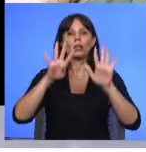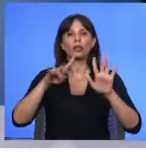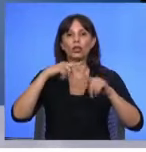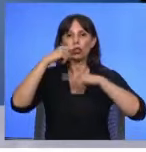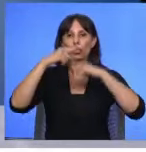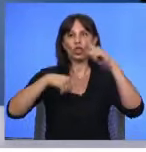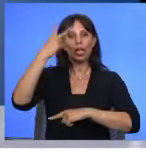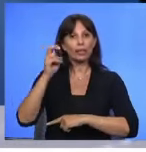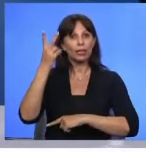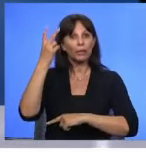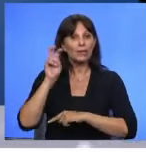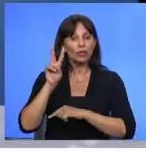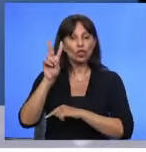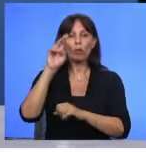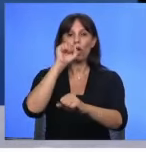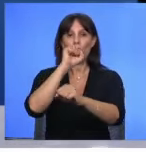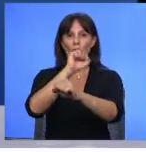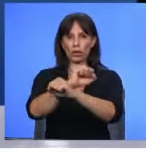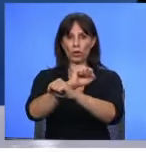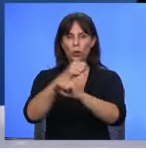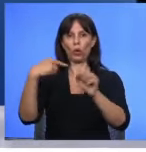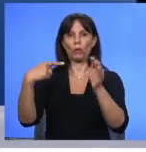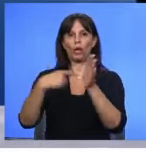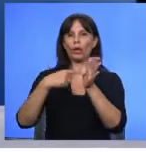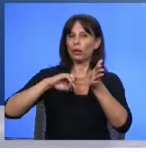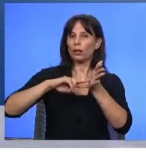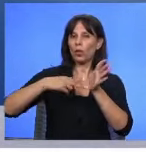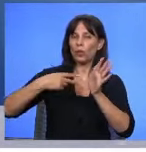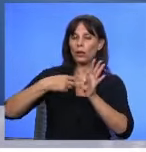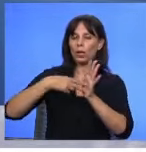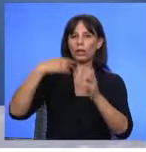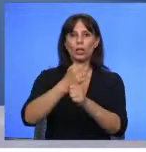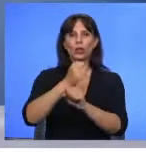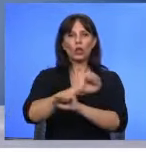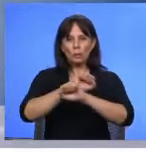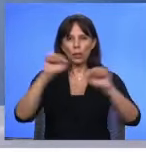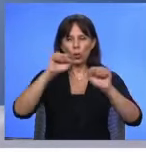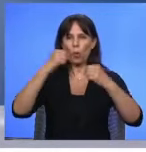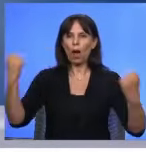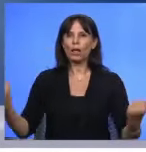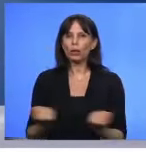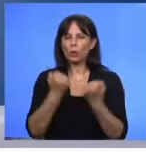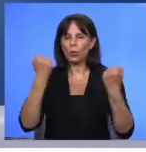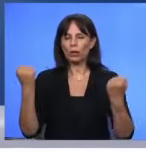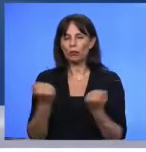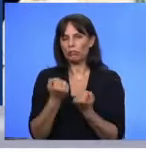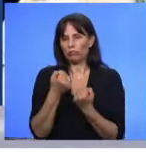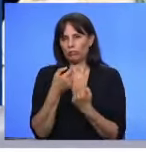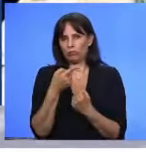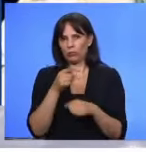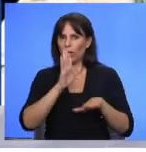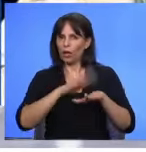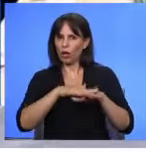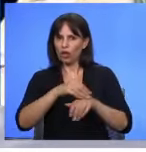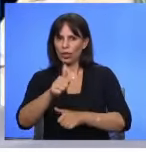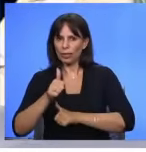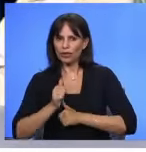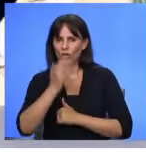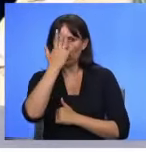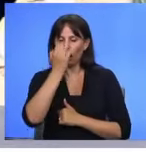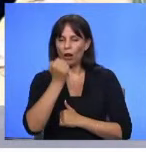2022 היה עצור גם על תכנון פיגוע, גם על אימונים במסגרת הכשרה צבאית של חמאס, גם